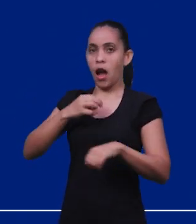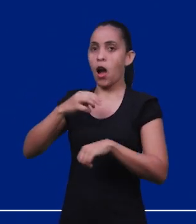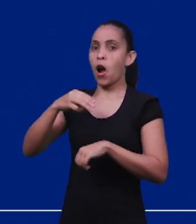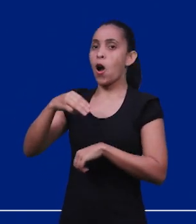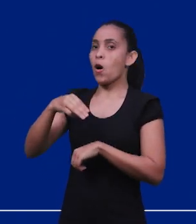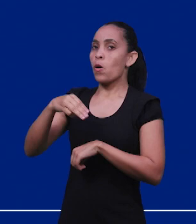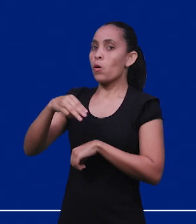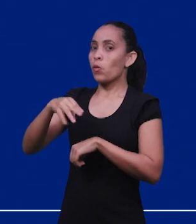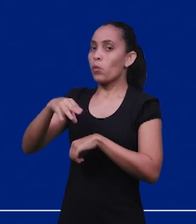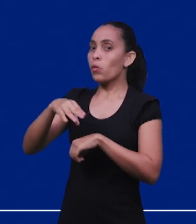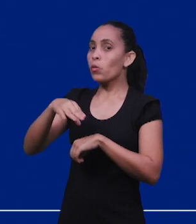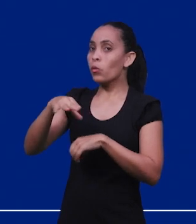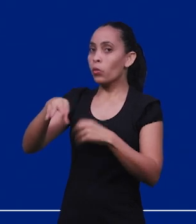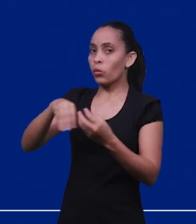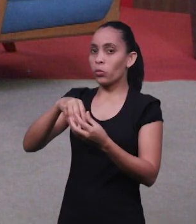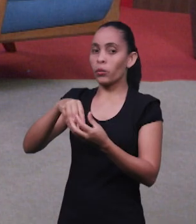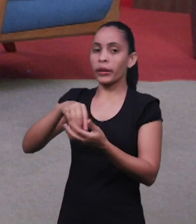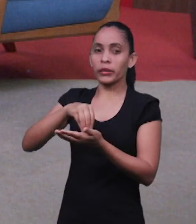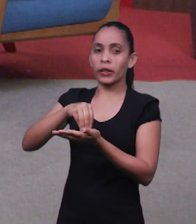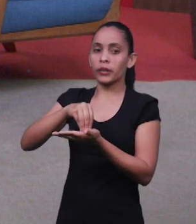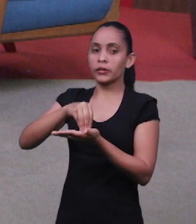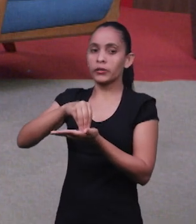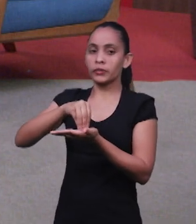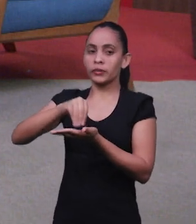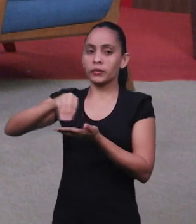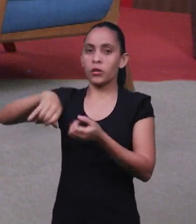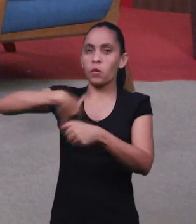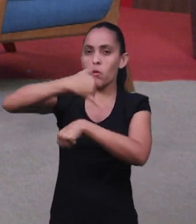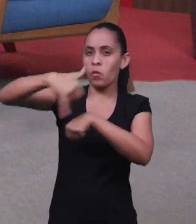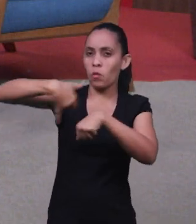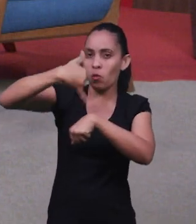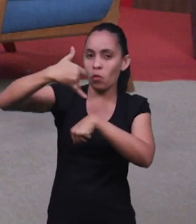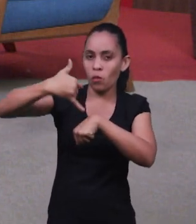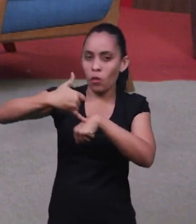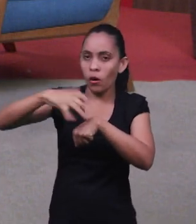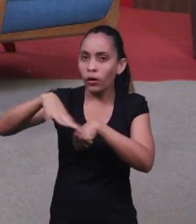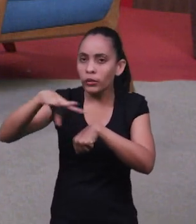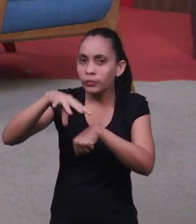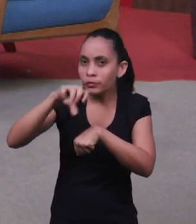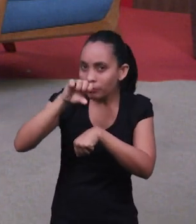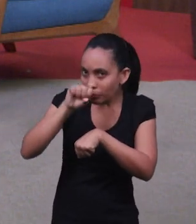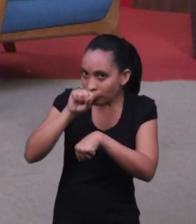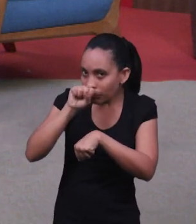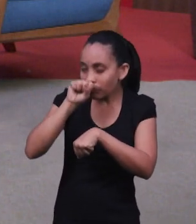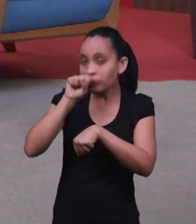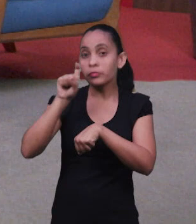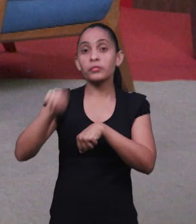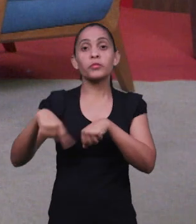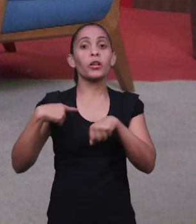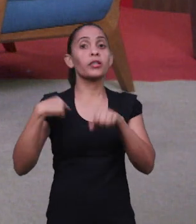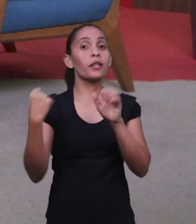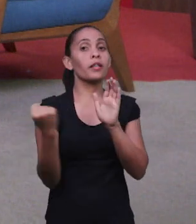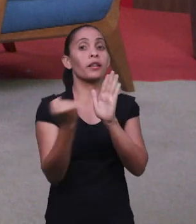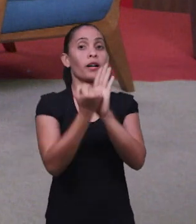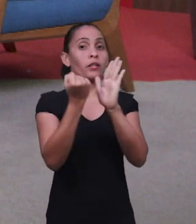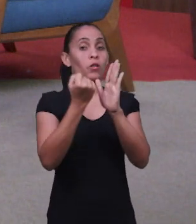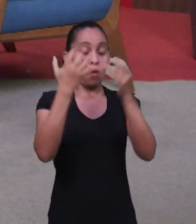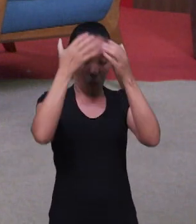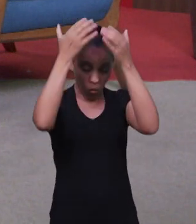parfum. Nous avons deux expressions soulignées, le roi et mon art.